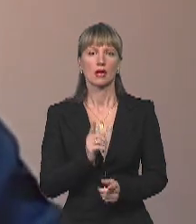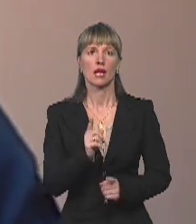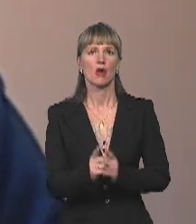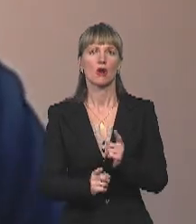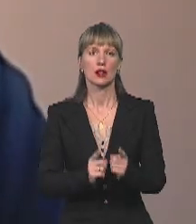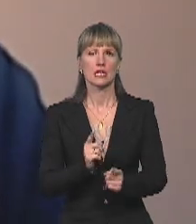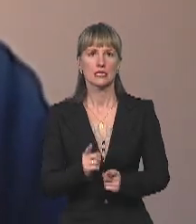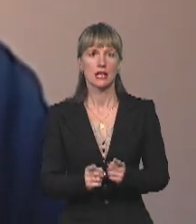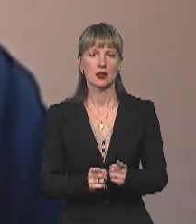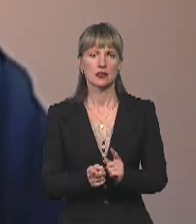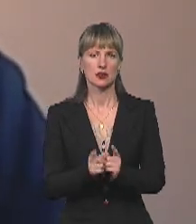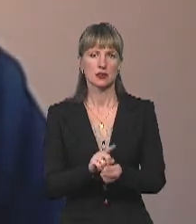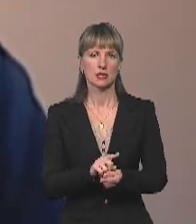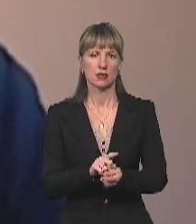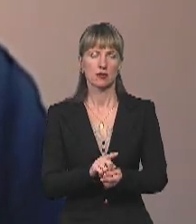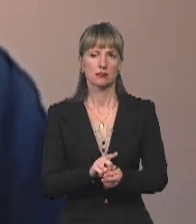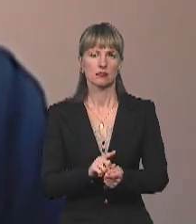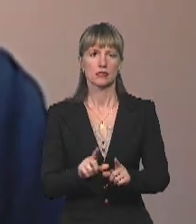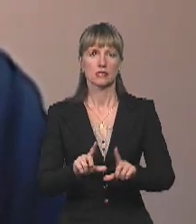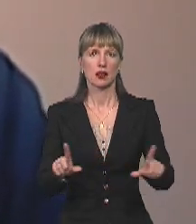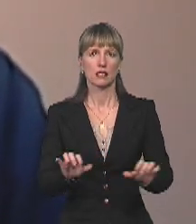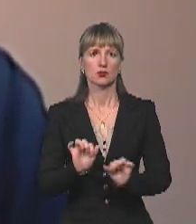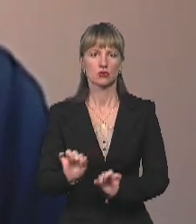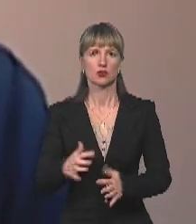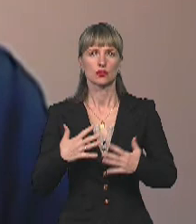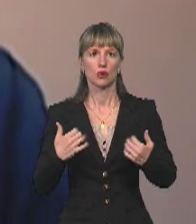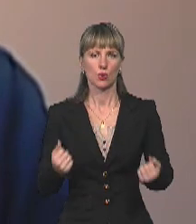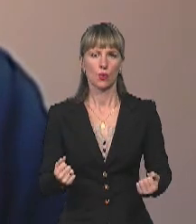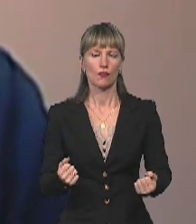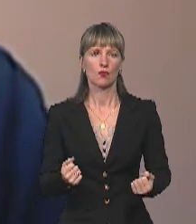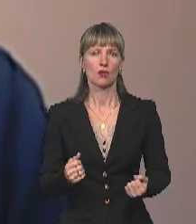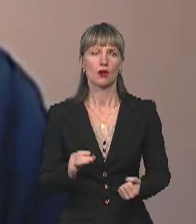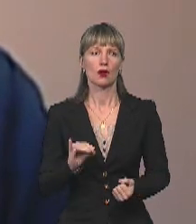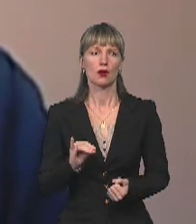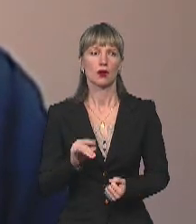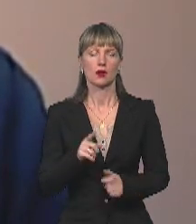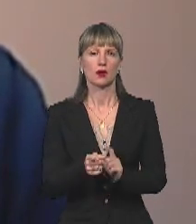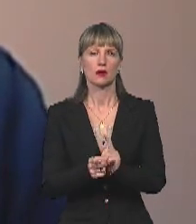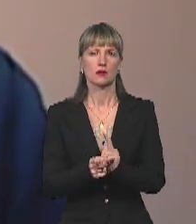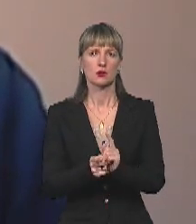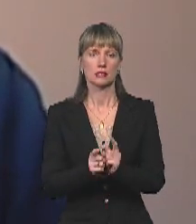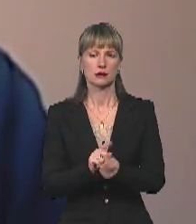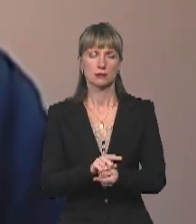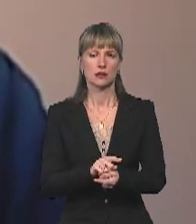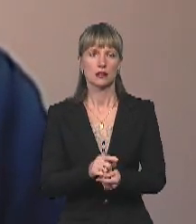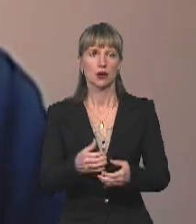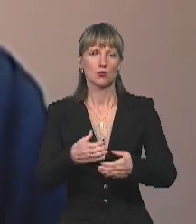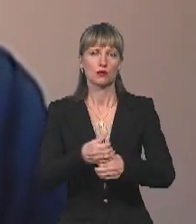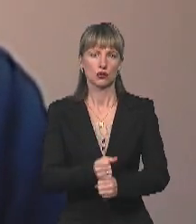реорганізація закладів охорони здоров'я. От іде їх реструктуризація, йде їх